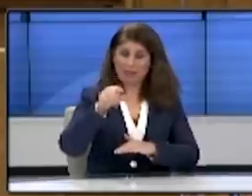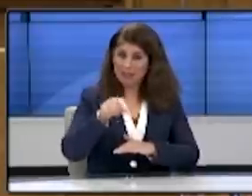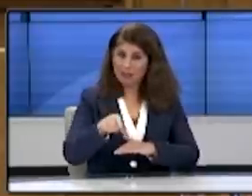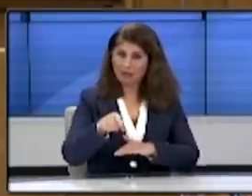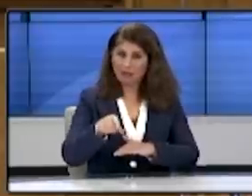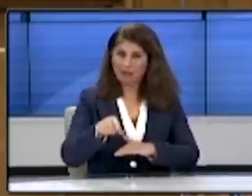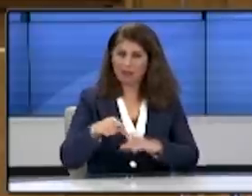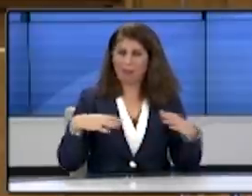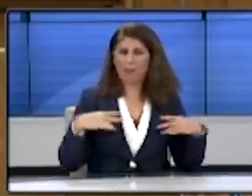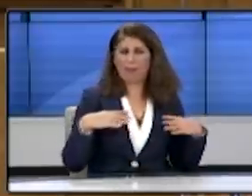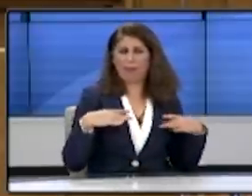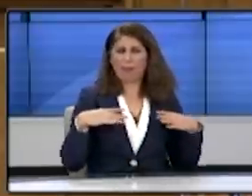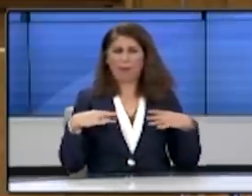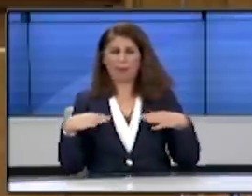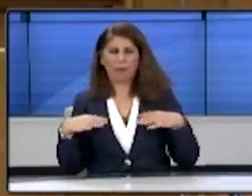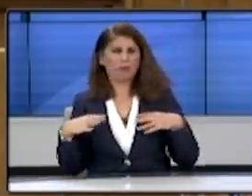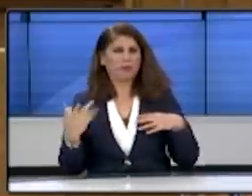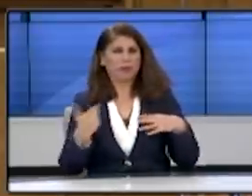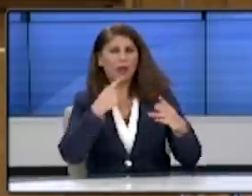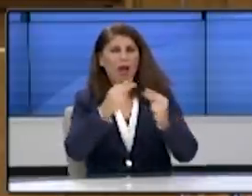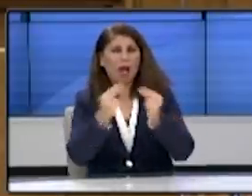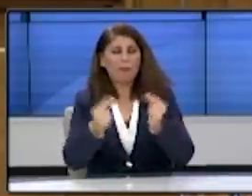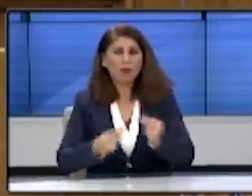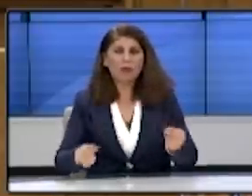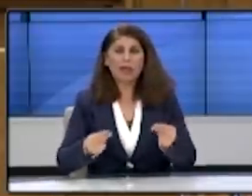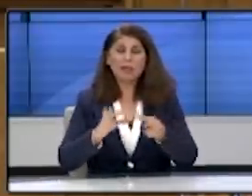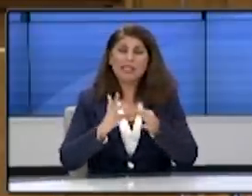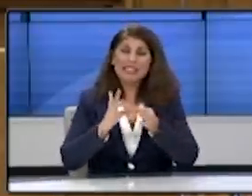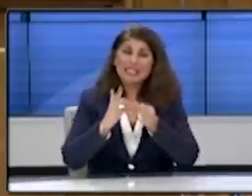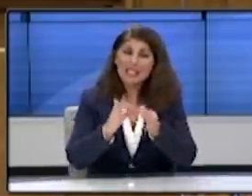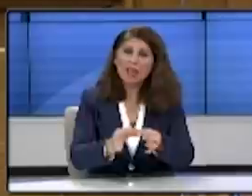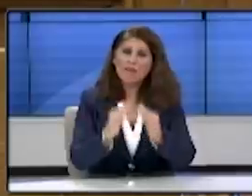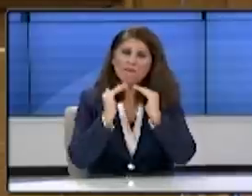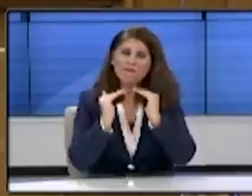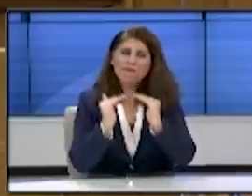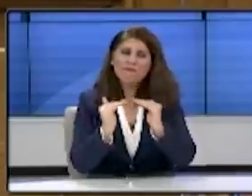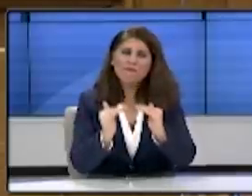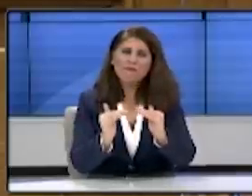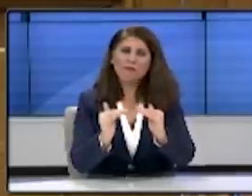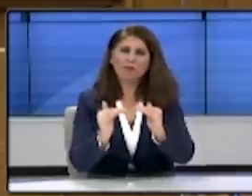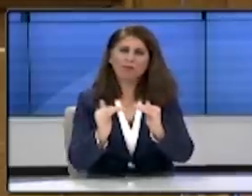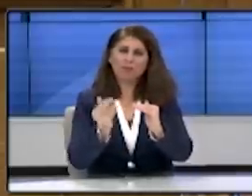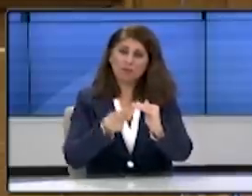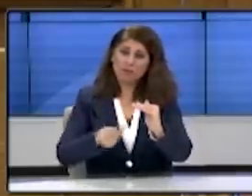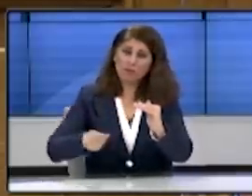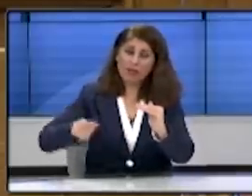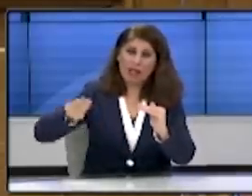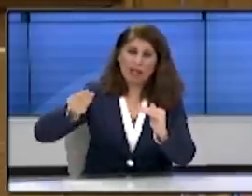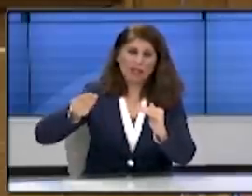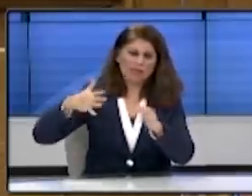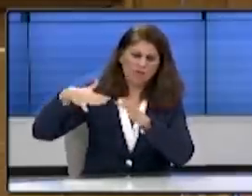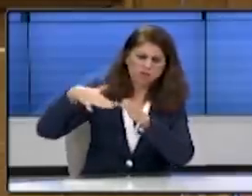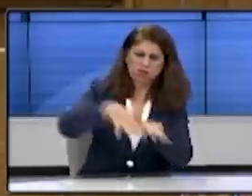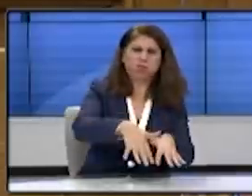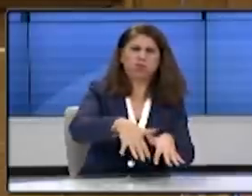οποία κοκορεύεστε είναι το αποτέλεσμα της συνέχισης, διατήρησης και κλιμάκωσης της αντιλαϊκής